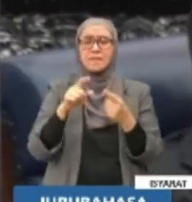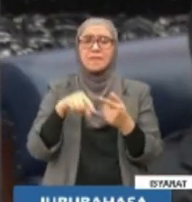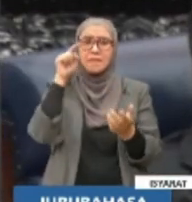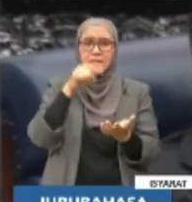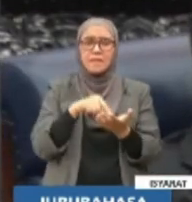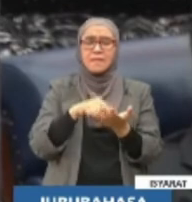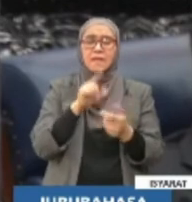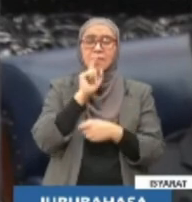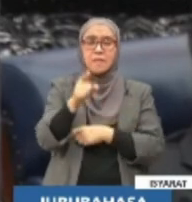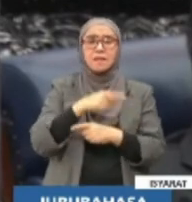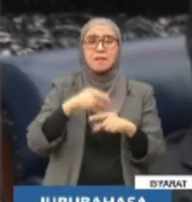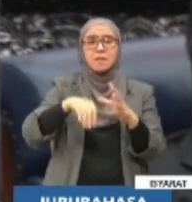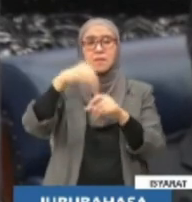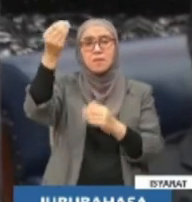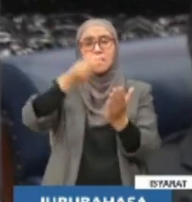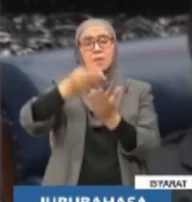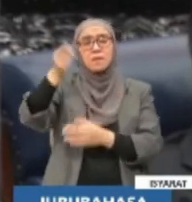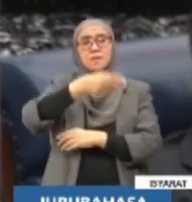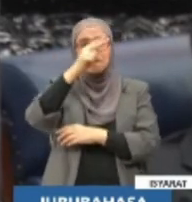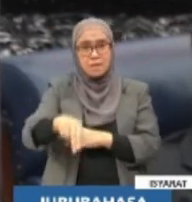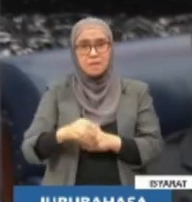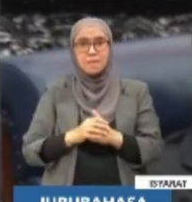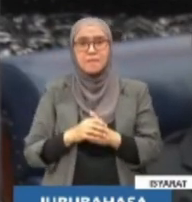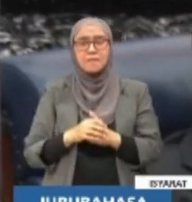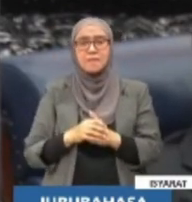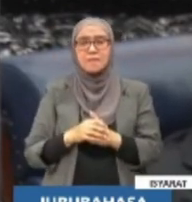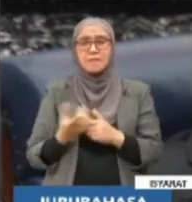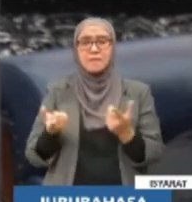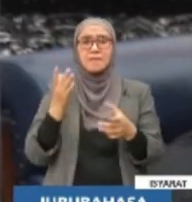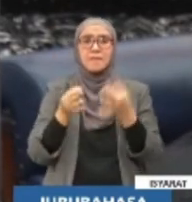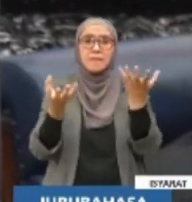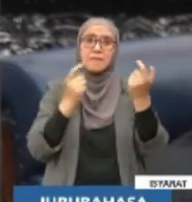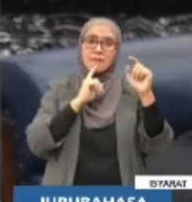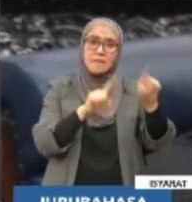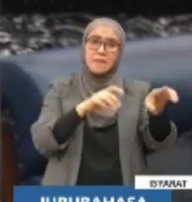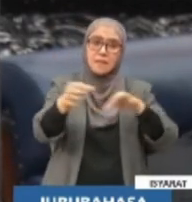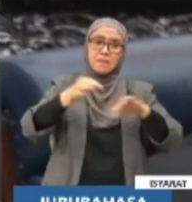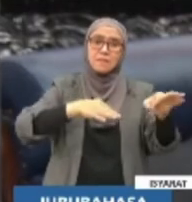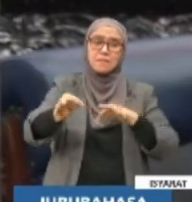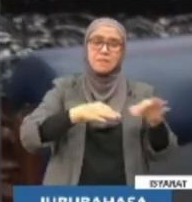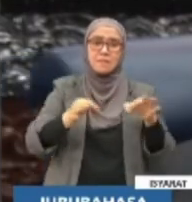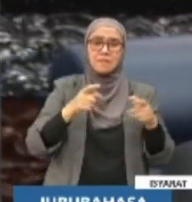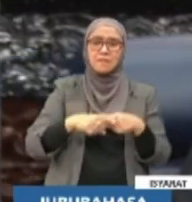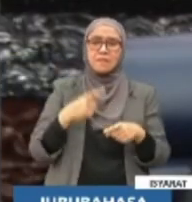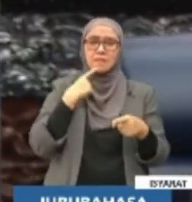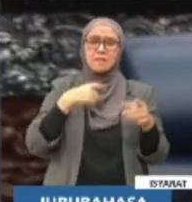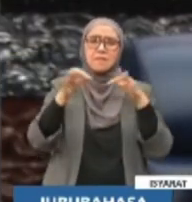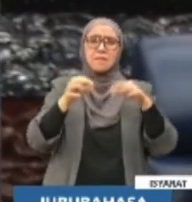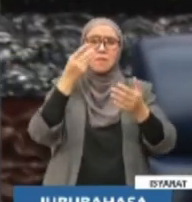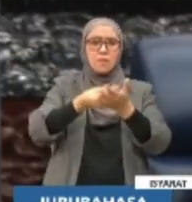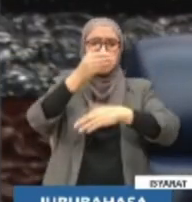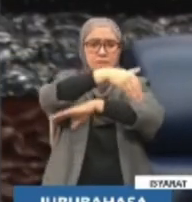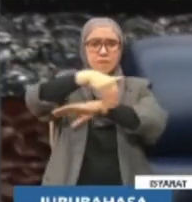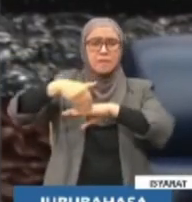venation slow kalau ndak jawab mendapat penjelasan tak ada account wa posisi 2